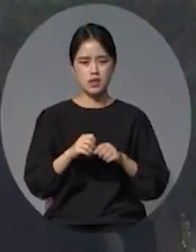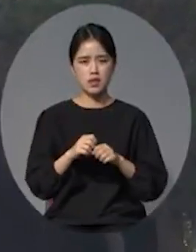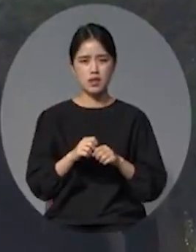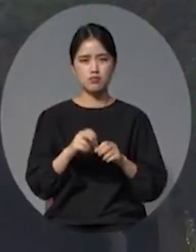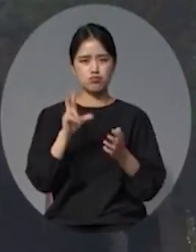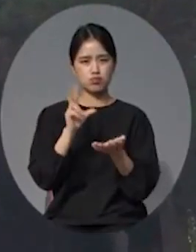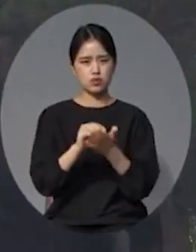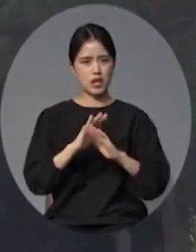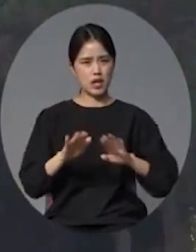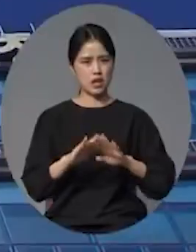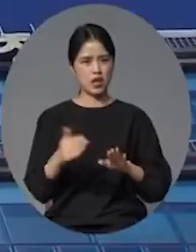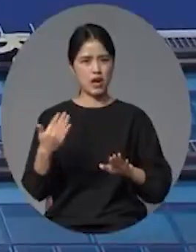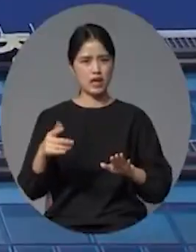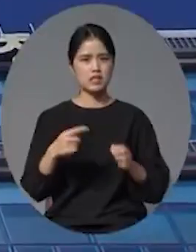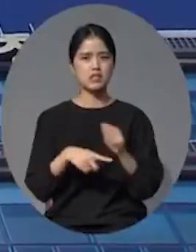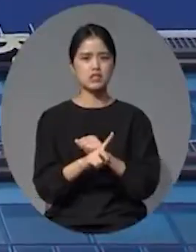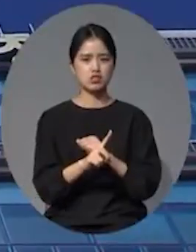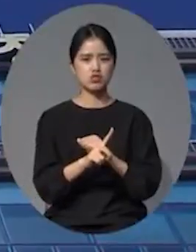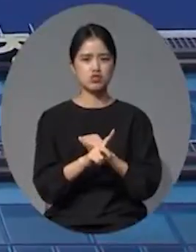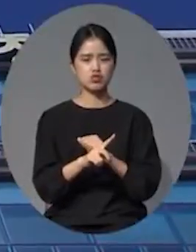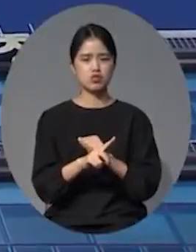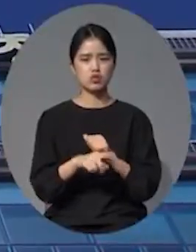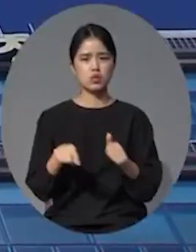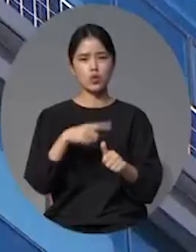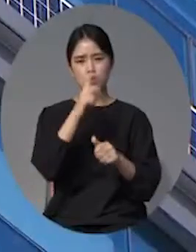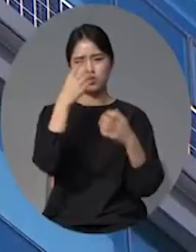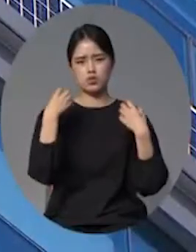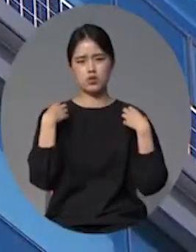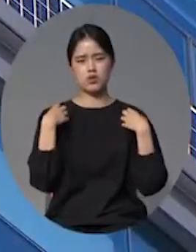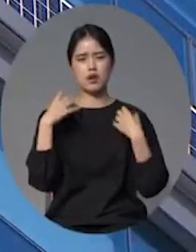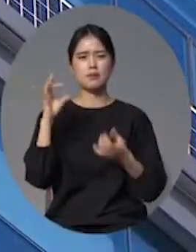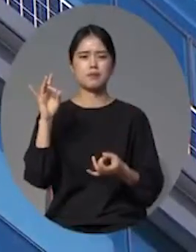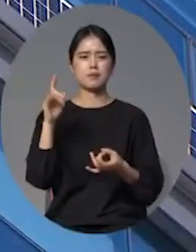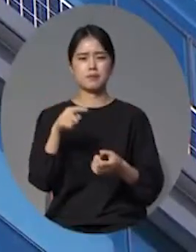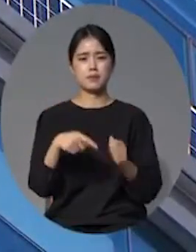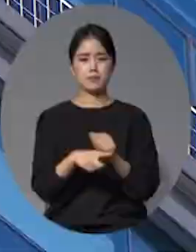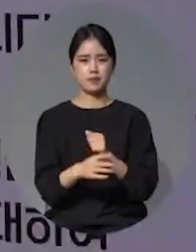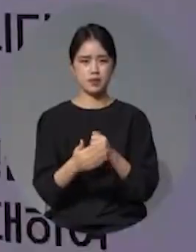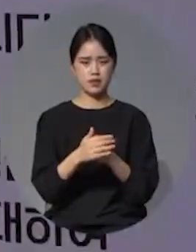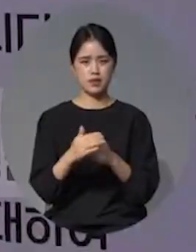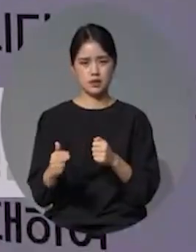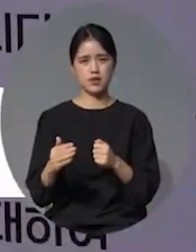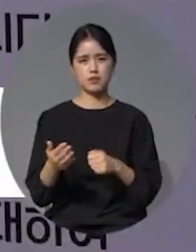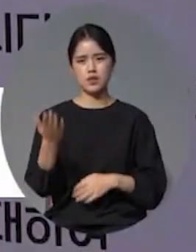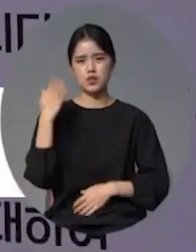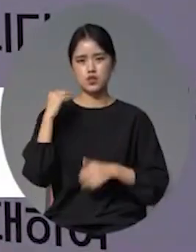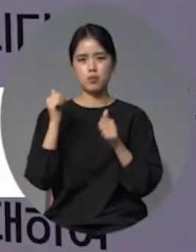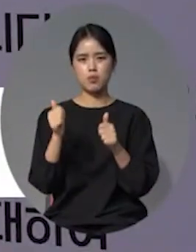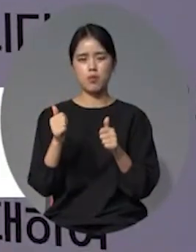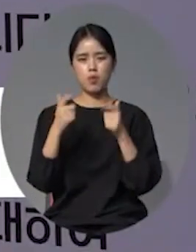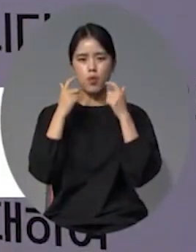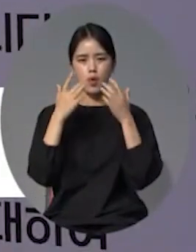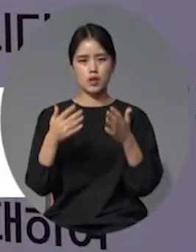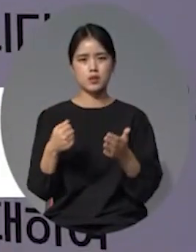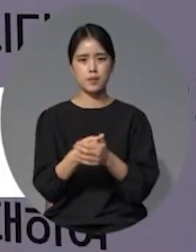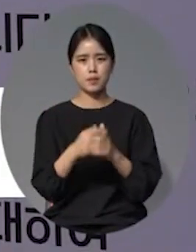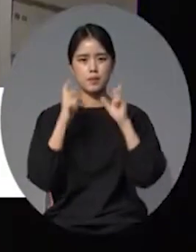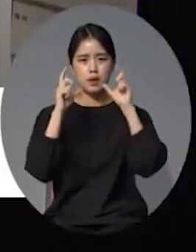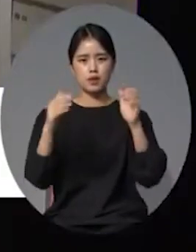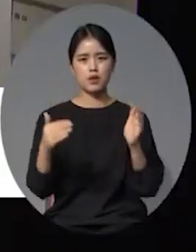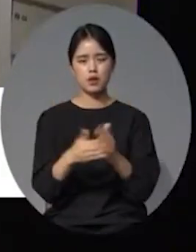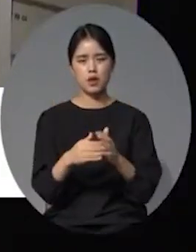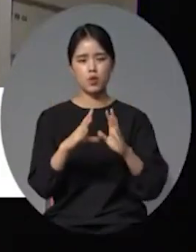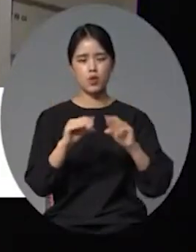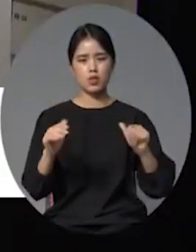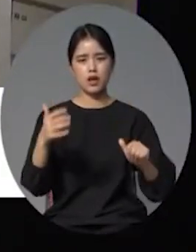도교육청에 아니란 대처도 한 몫 했습니다 이미 지난해 1월에 대법원 확정 판결이 나왔고 이후 땅